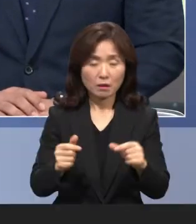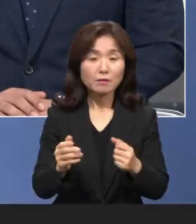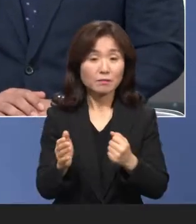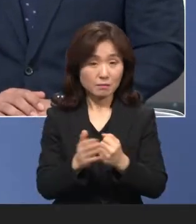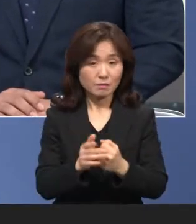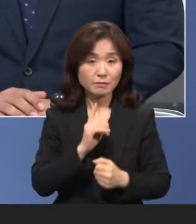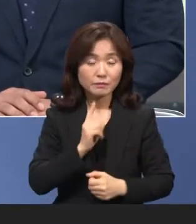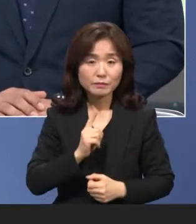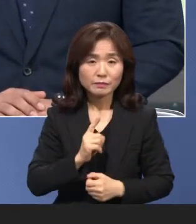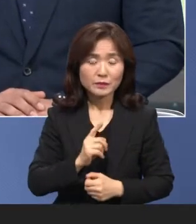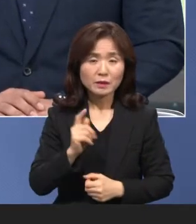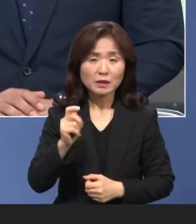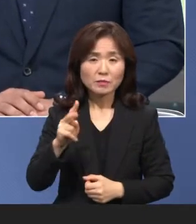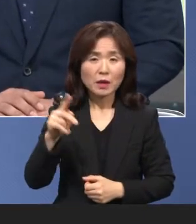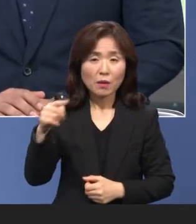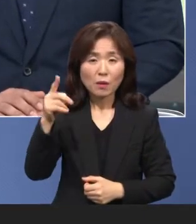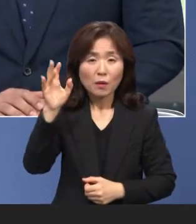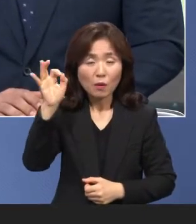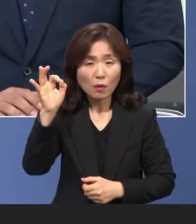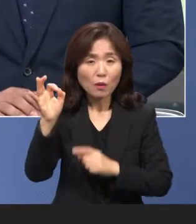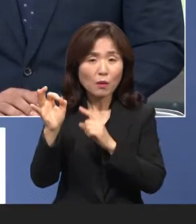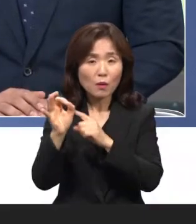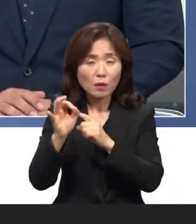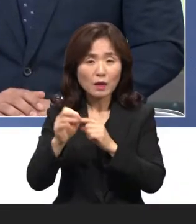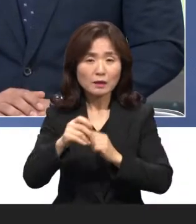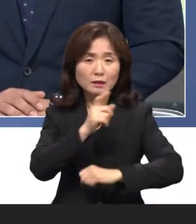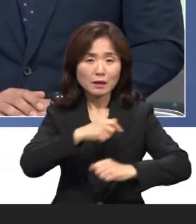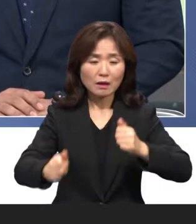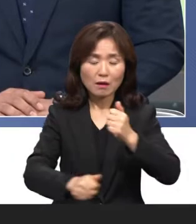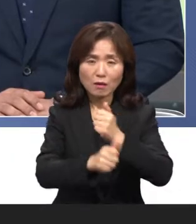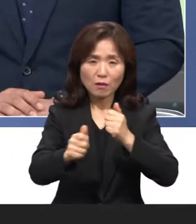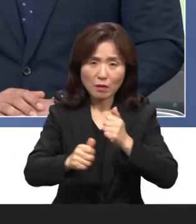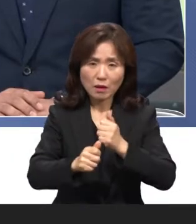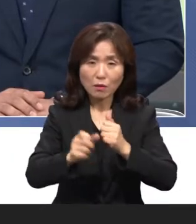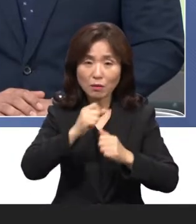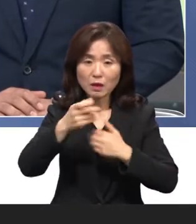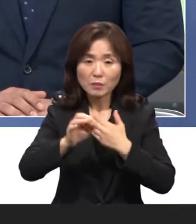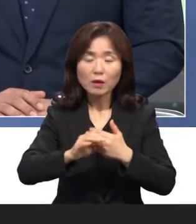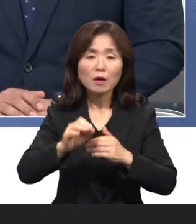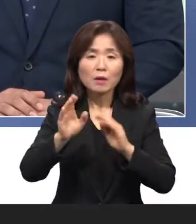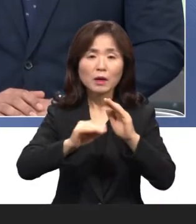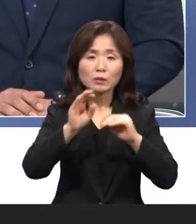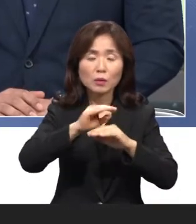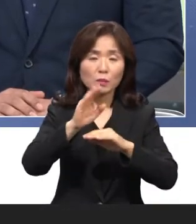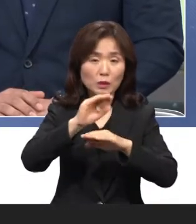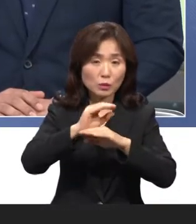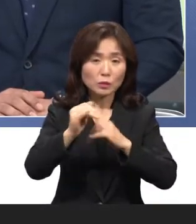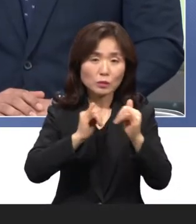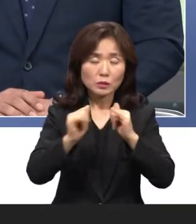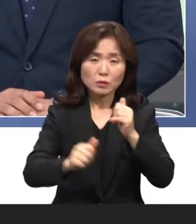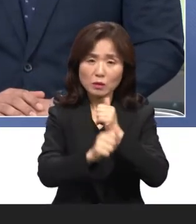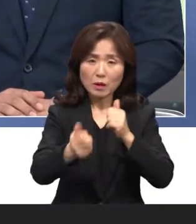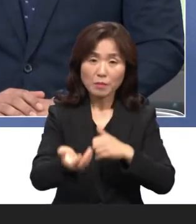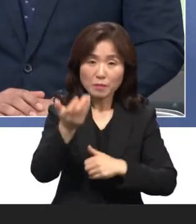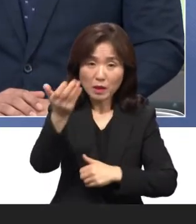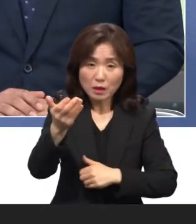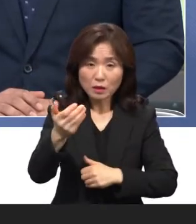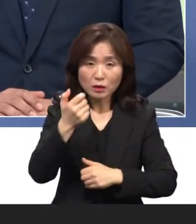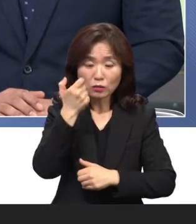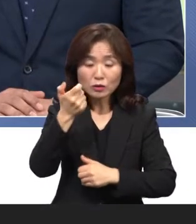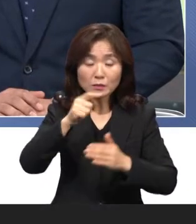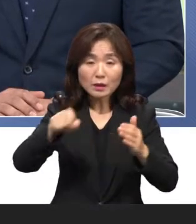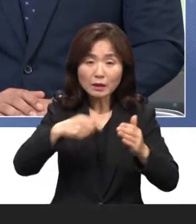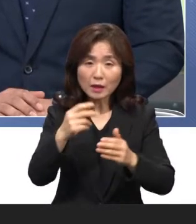4 수신료 조정안 이 kbs 이사회를 통과하게 되면 방송통신위원회 로 선고 되고요 방통위는 61 4로 심의를 거쳐서